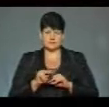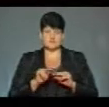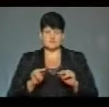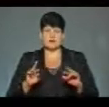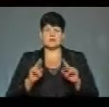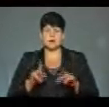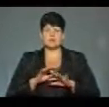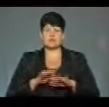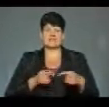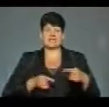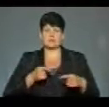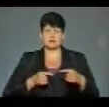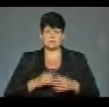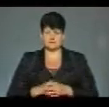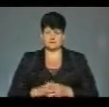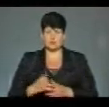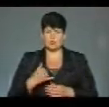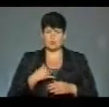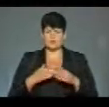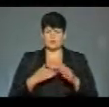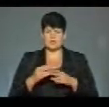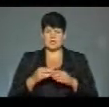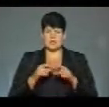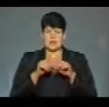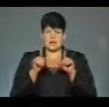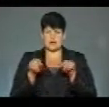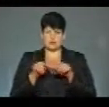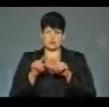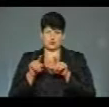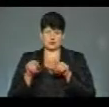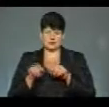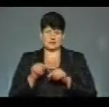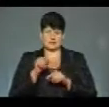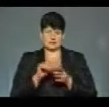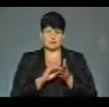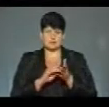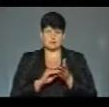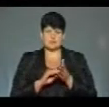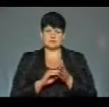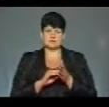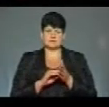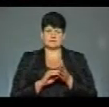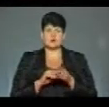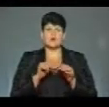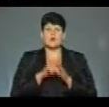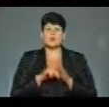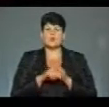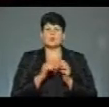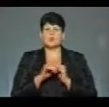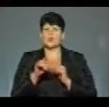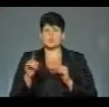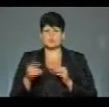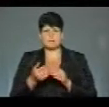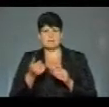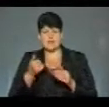дебати. У мене в руках карточки, і на карточках написано, яка роль у кожного. І зазвичай перед